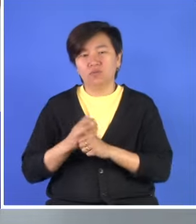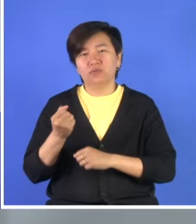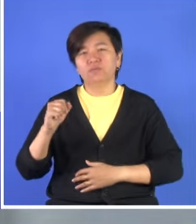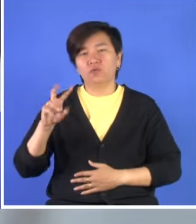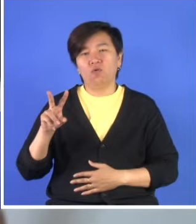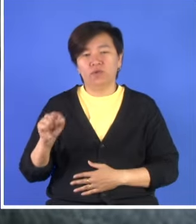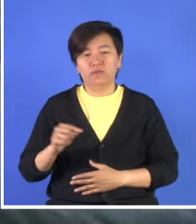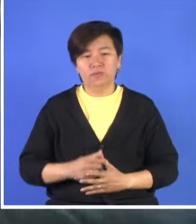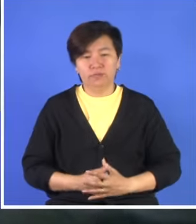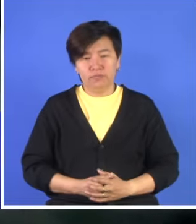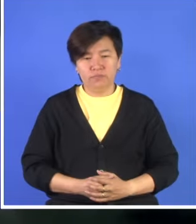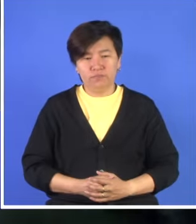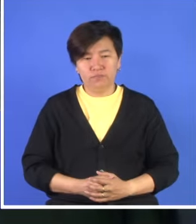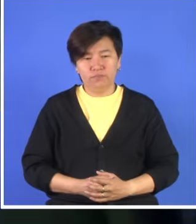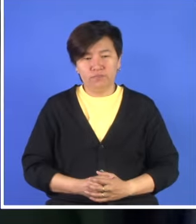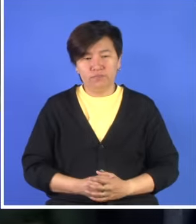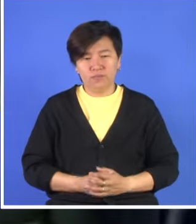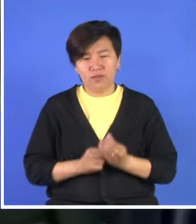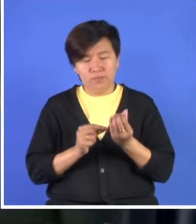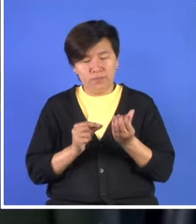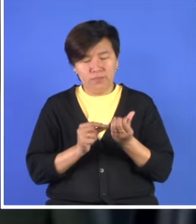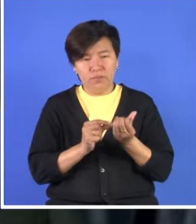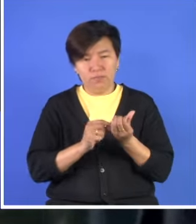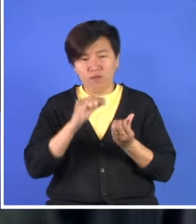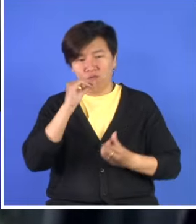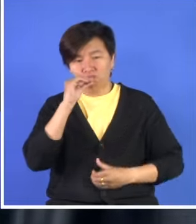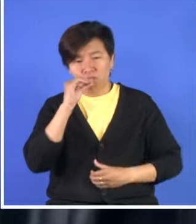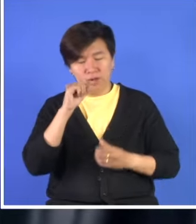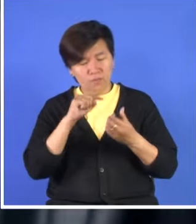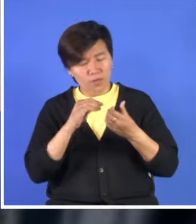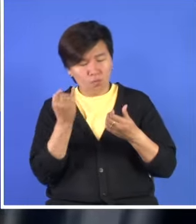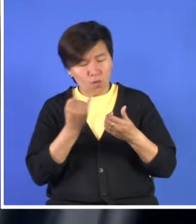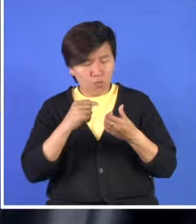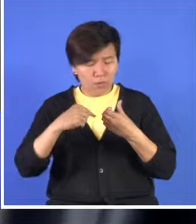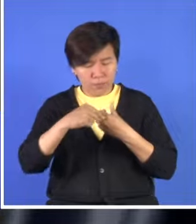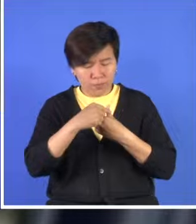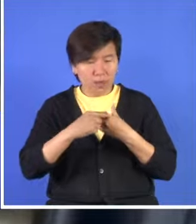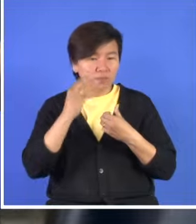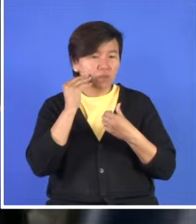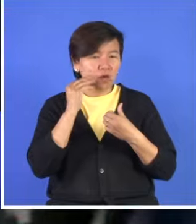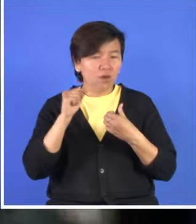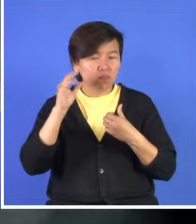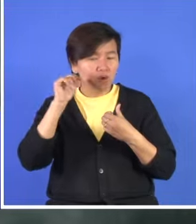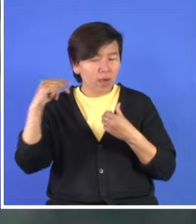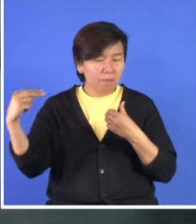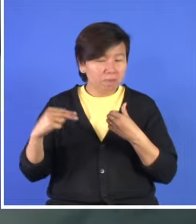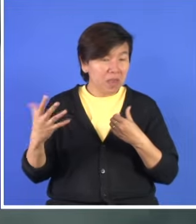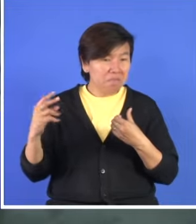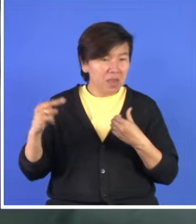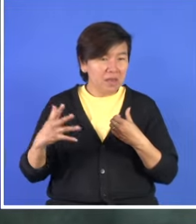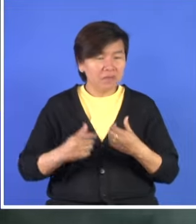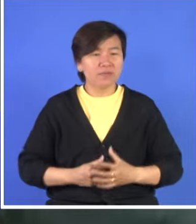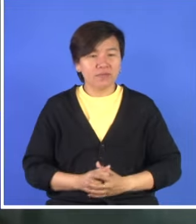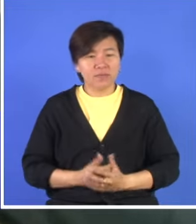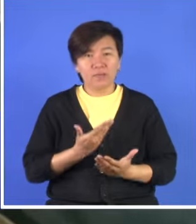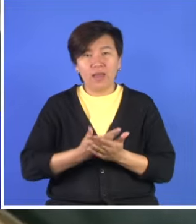มแล้วก็ดัดแปลงพอร์ตบุหรี่ไฟฟ้าเป็นแนวการ์ตูนบ้างทำอะไรให้มันดูกุ๊กกิ๊กเพื่อจะหลบตาผู้ปกครองในบ้านราคาข